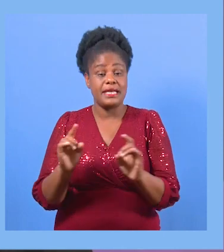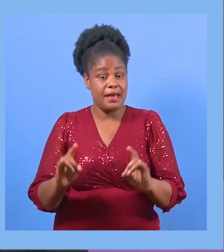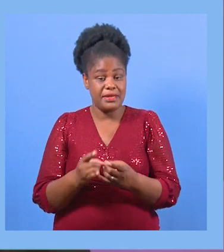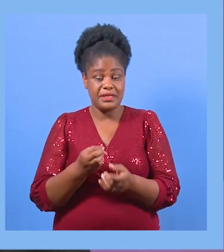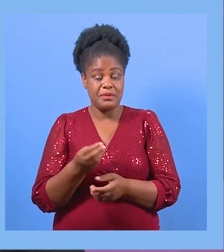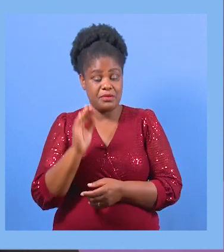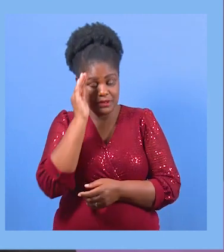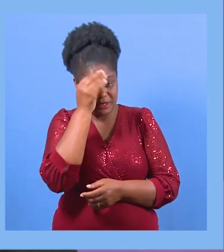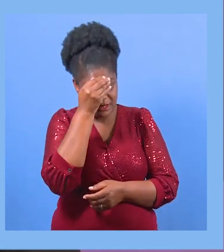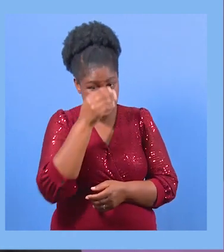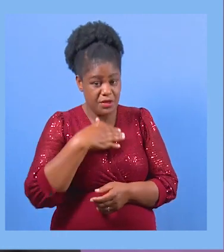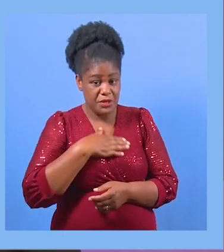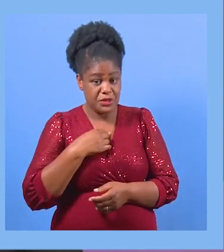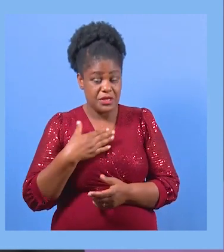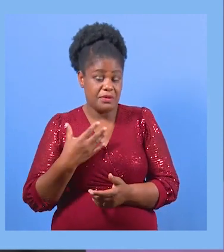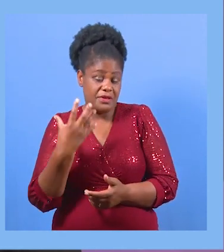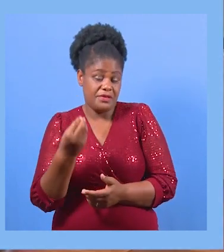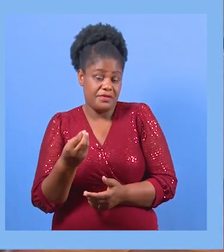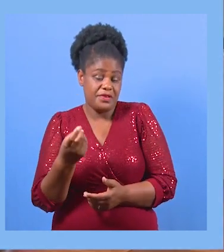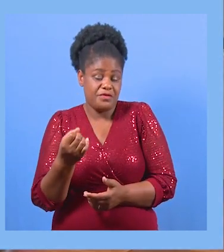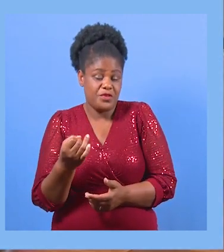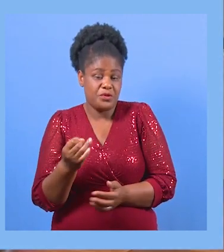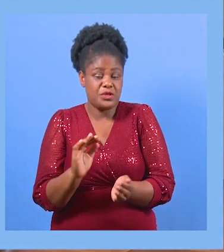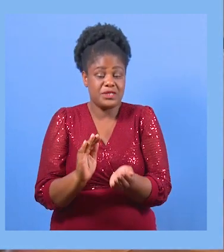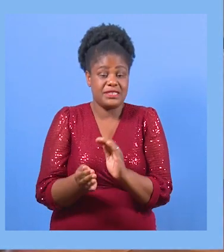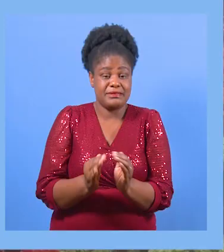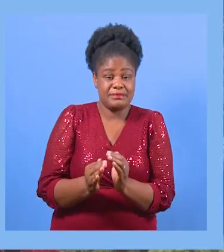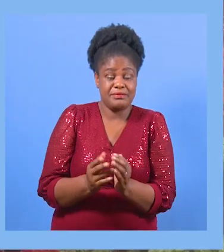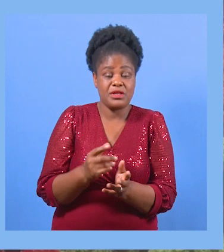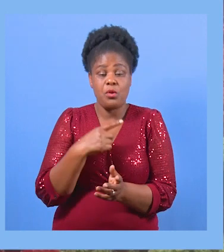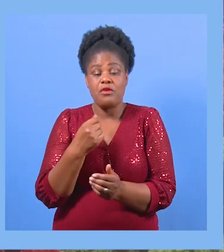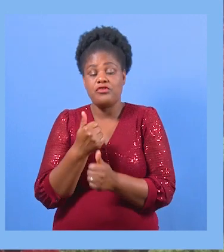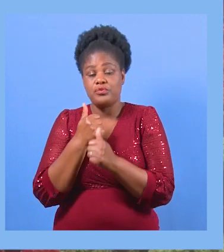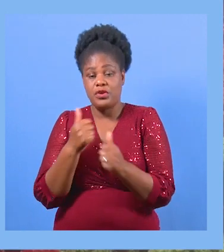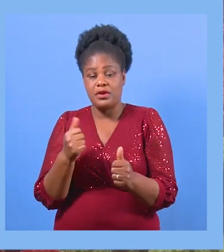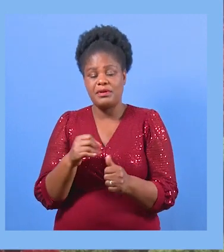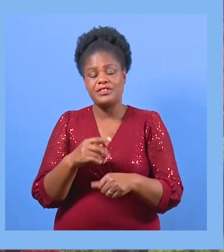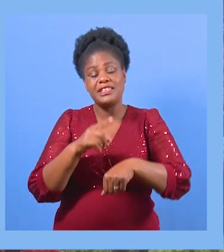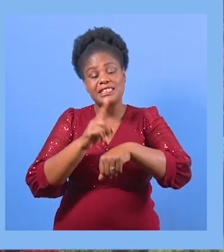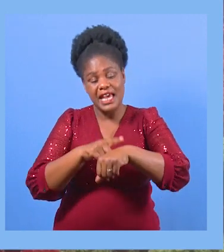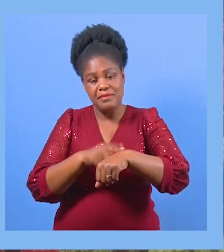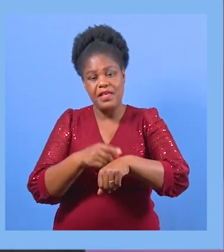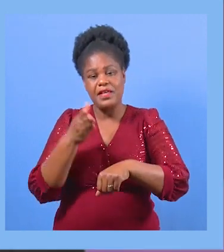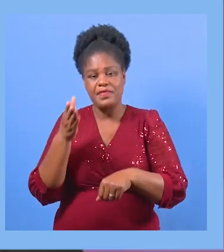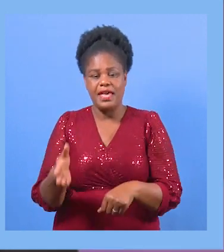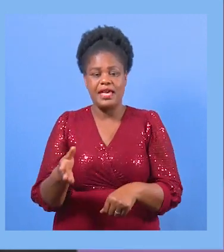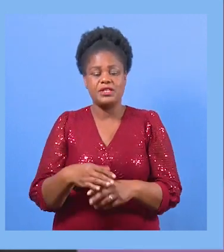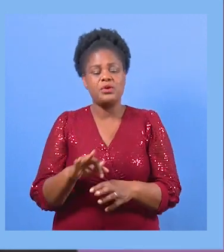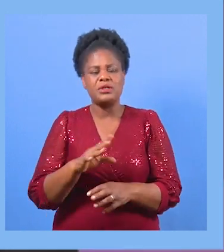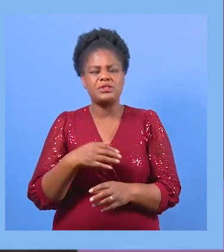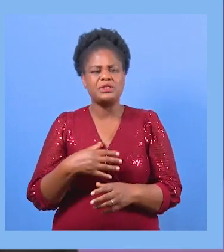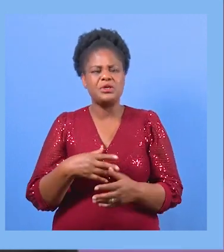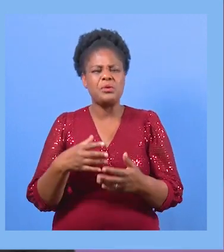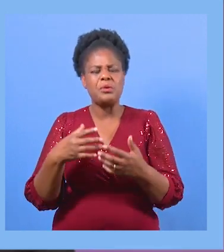aiwa hatipo pakuti kana uda kuitira mudiwa wako zvakanaka regera, asi zvine mhimo, zvine nguva, zvine miitirwa zvamataura iwoyo.